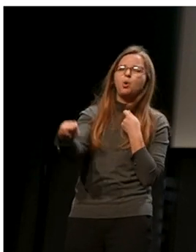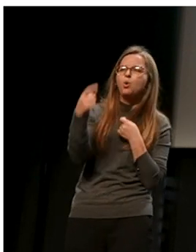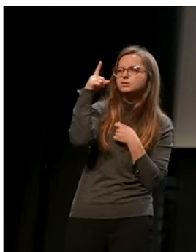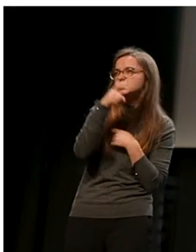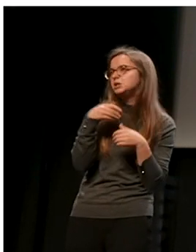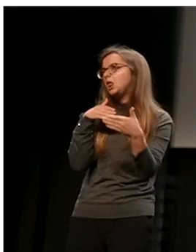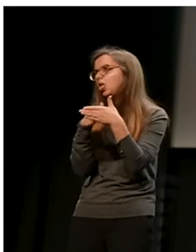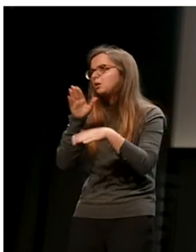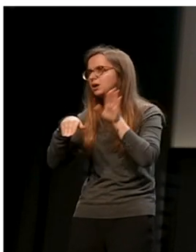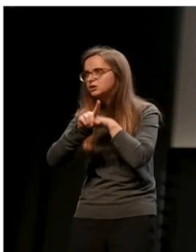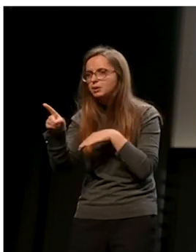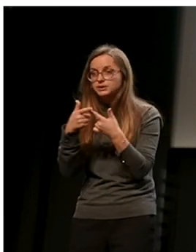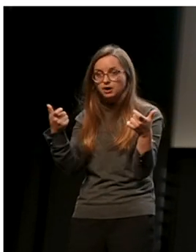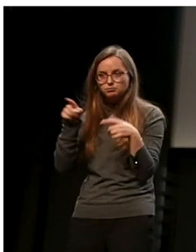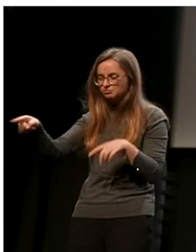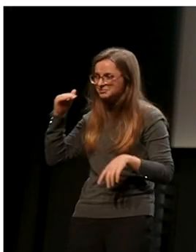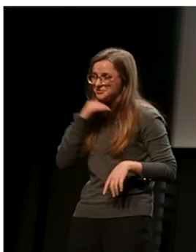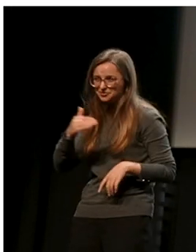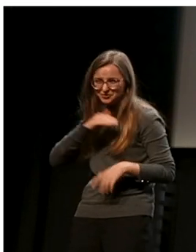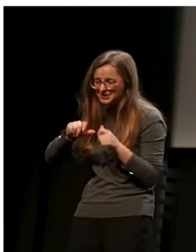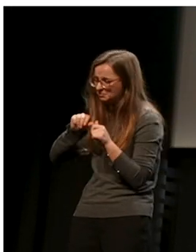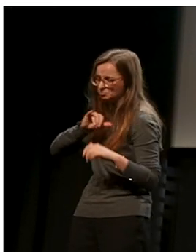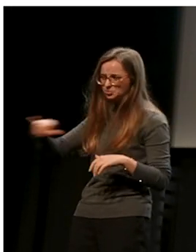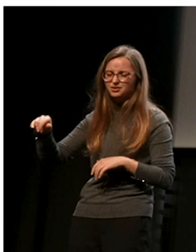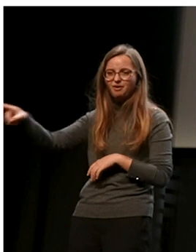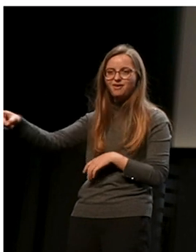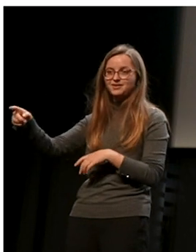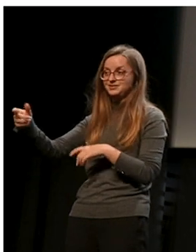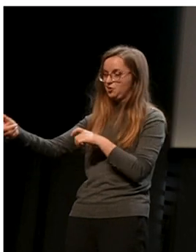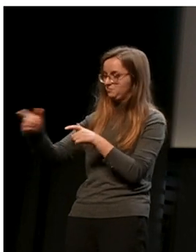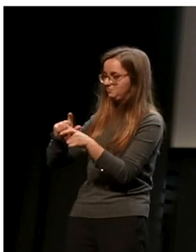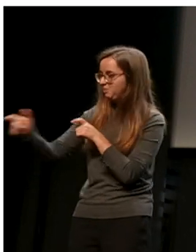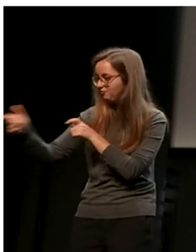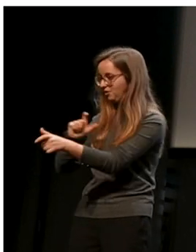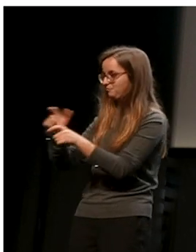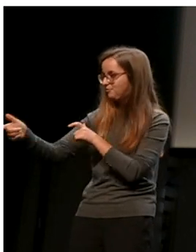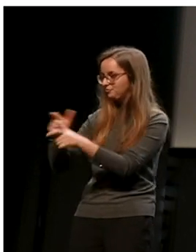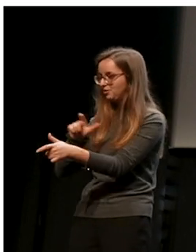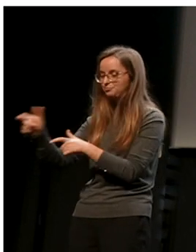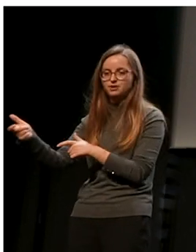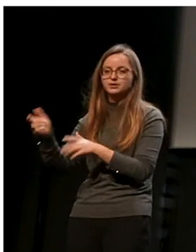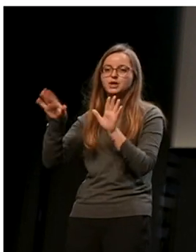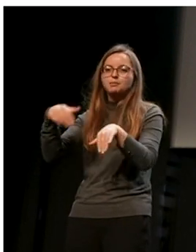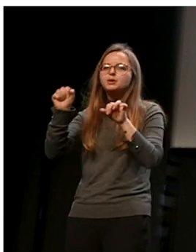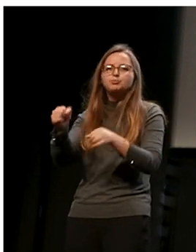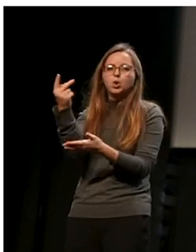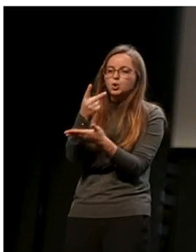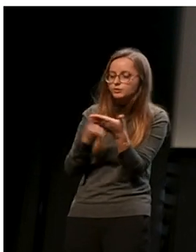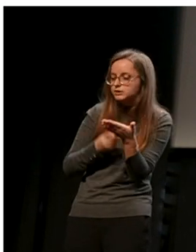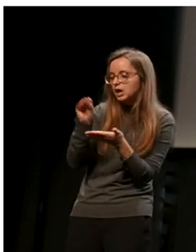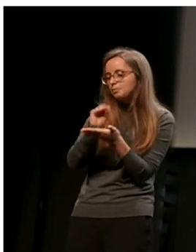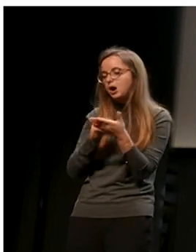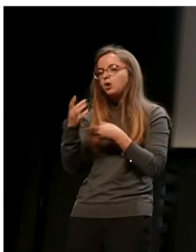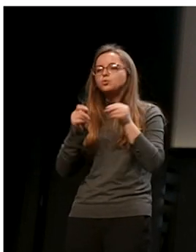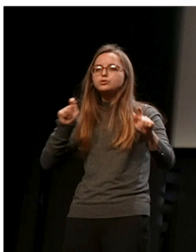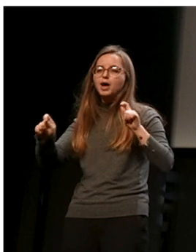marchera pas. Et là, en fait, ça permet d'aller très, très loin, très, très vite, pour après, de toute façon, revenir. Ça se finit à la main, à la tablette, sur Procreate, tout ce que vous